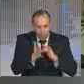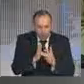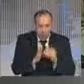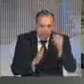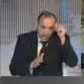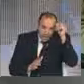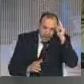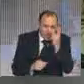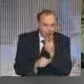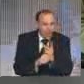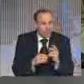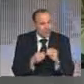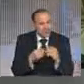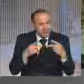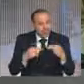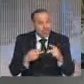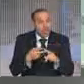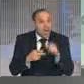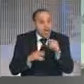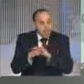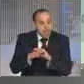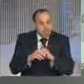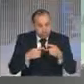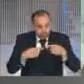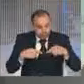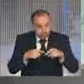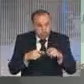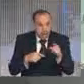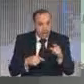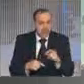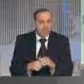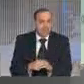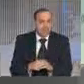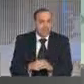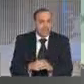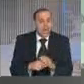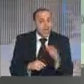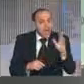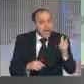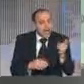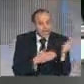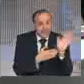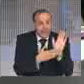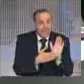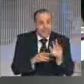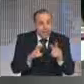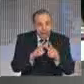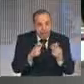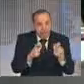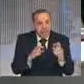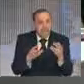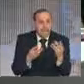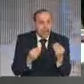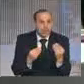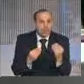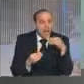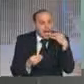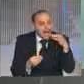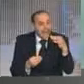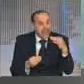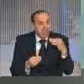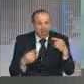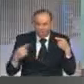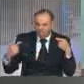ثقافه العنف كانت احدى المحاور التي تطرقت اليها هذه الورشه من خلال تقديم دراسه تناولت رصد خطابات